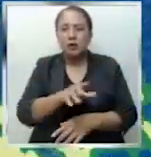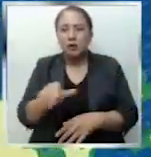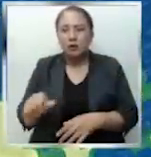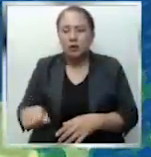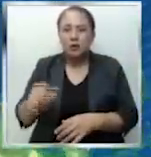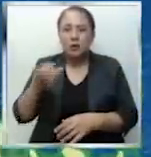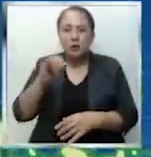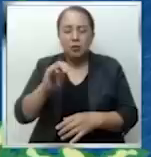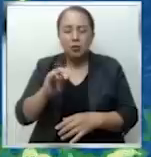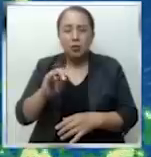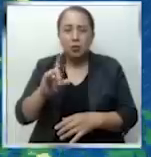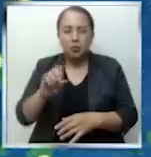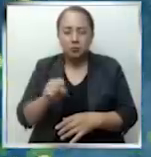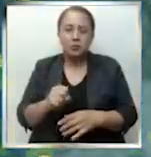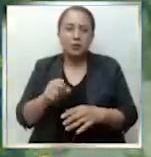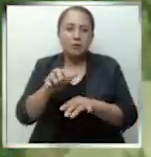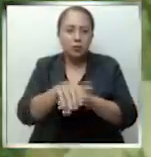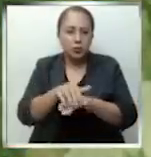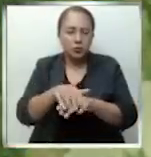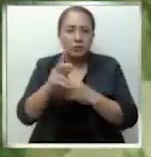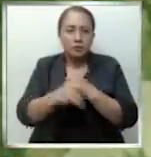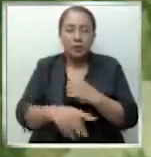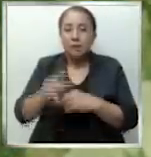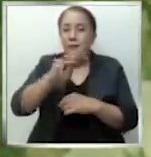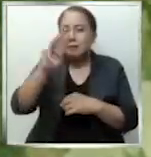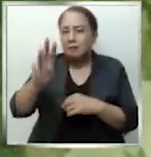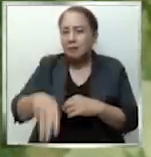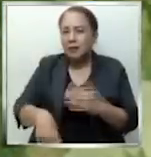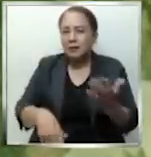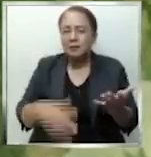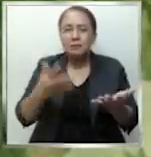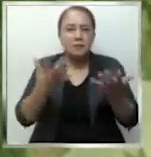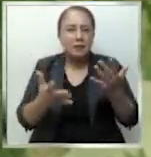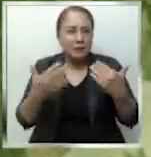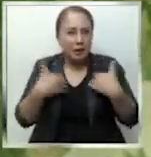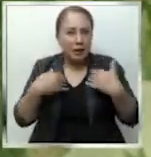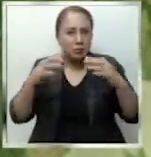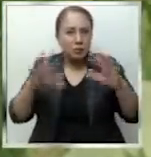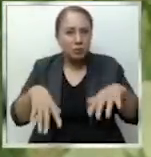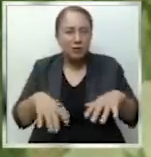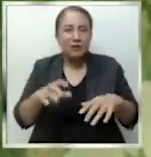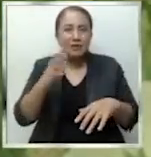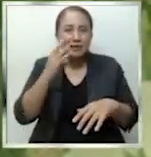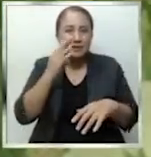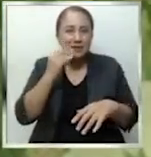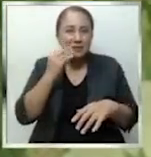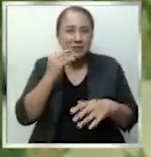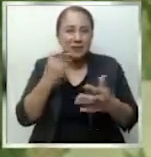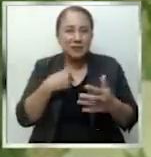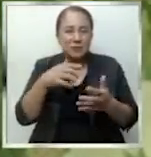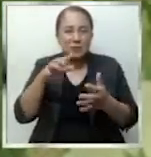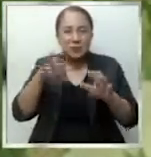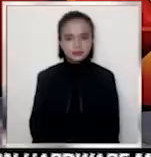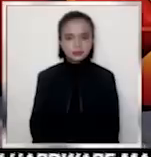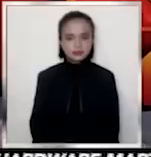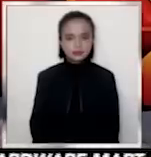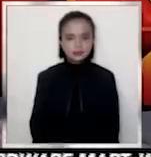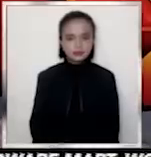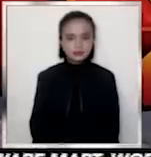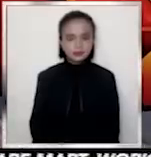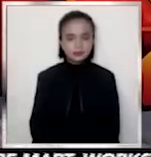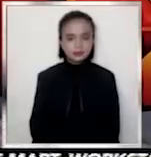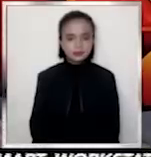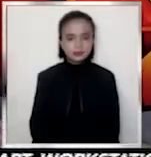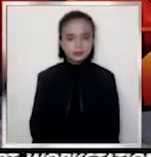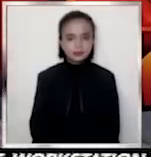at Mindoro Provinces. Sa Metro Manila, hindi inaalis ang posibilidad ng pag-ulan gaya ng naranasang mahihinang ulan kaninang hapon. Sa gitna